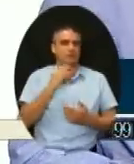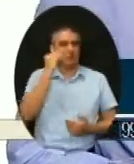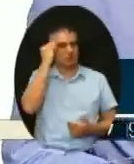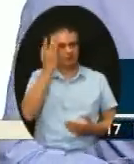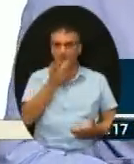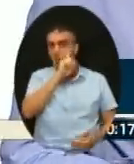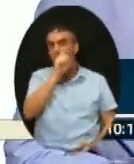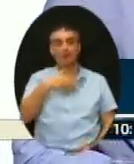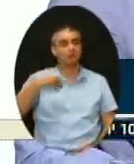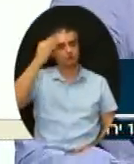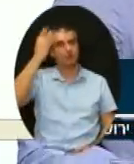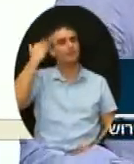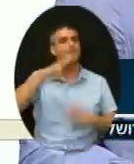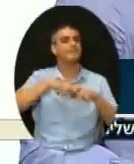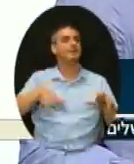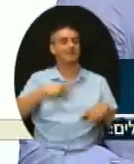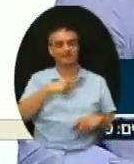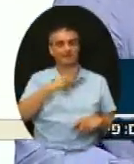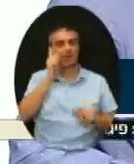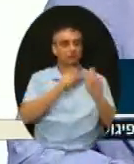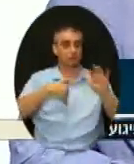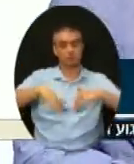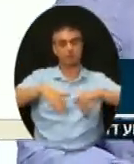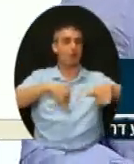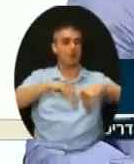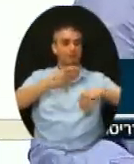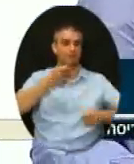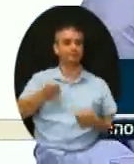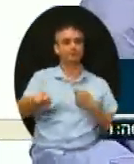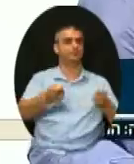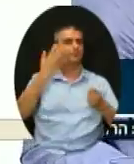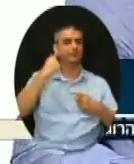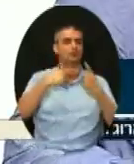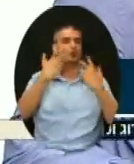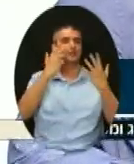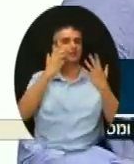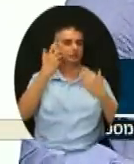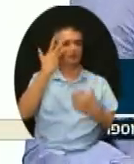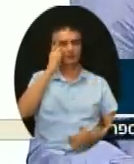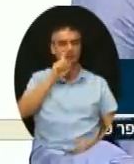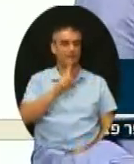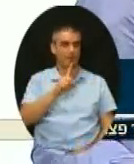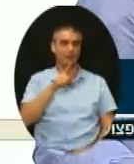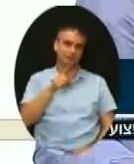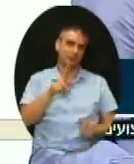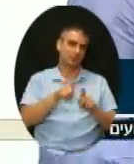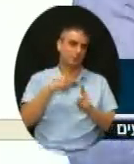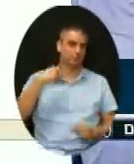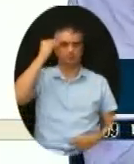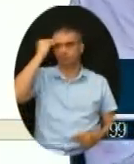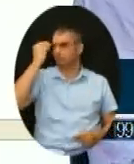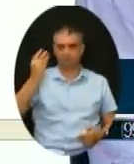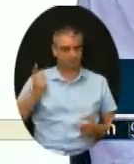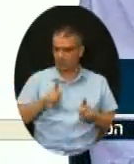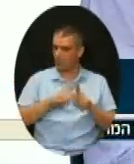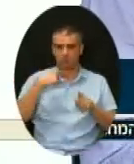זוכרים אותו, אולי אנחנו זוכרים את המצב הזה שאנשים הולכים ברחובות ונתקרים מתחילת שנות ה-90, 91. זה האסוציאציה שעולה לי, זה לא